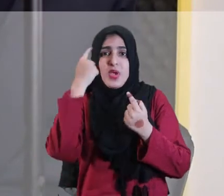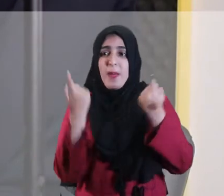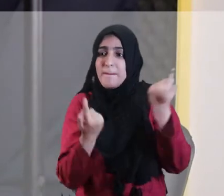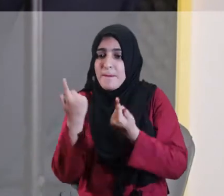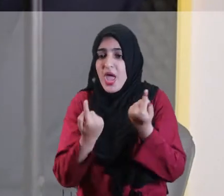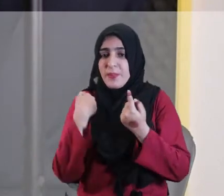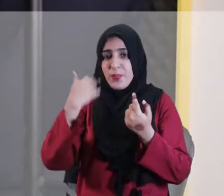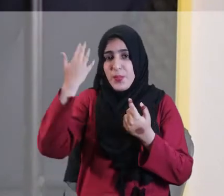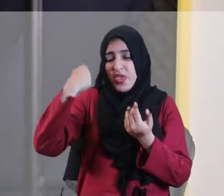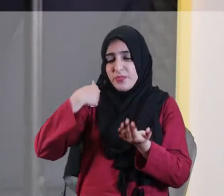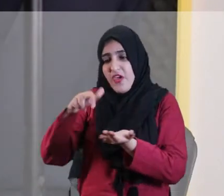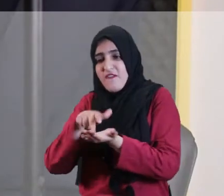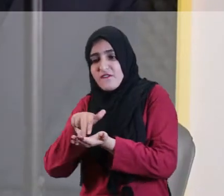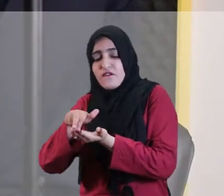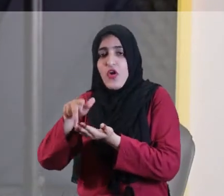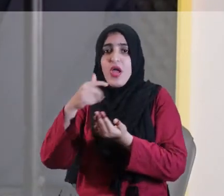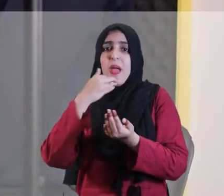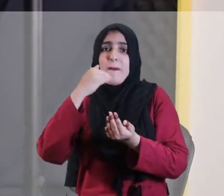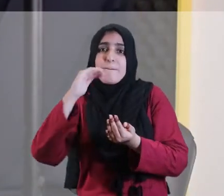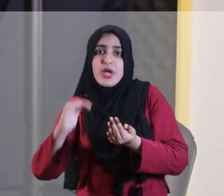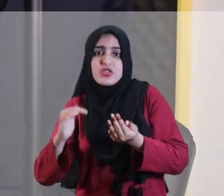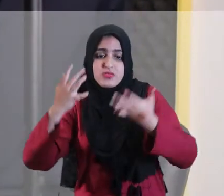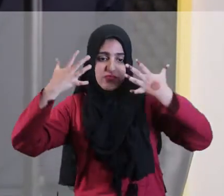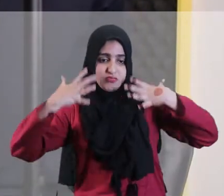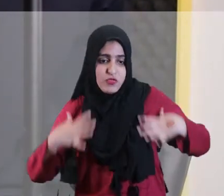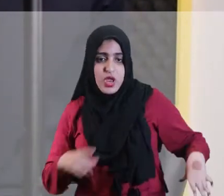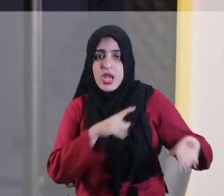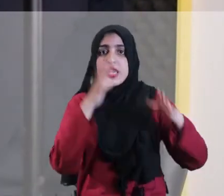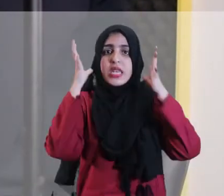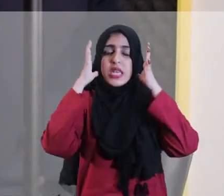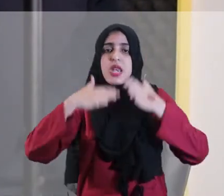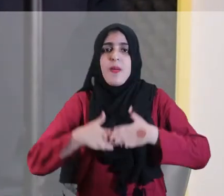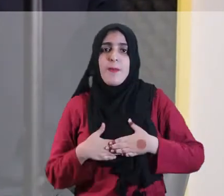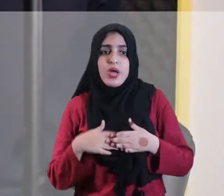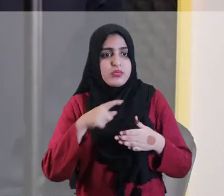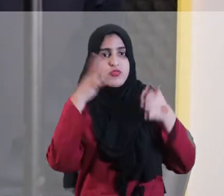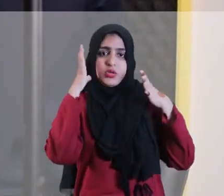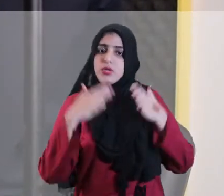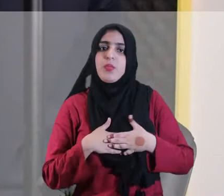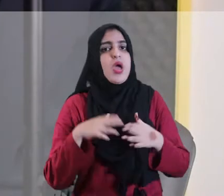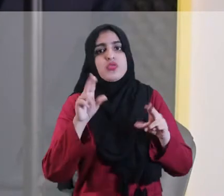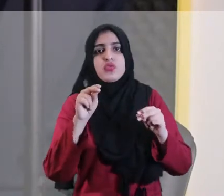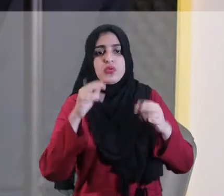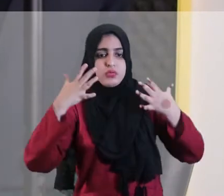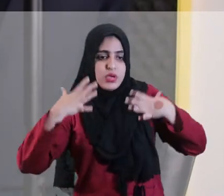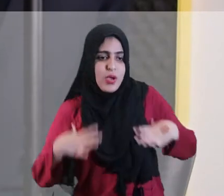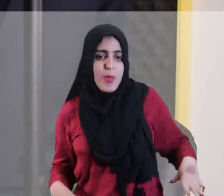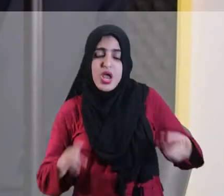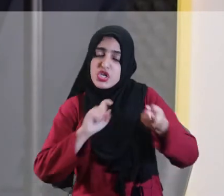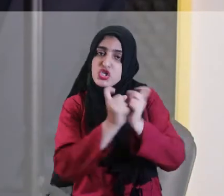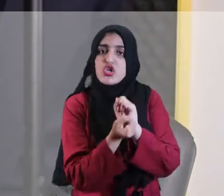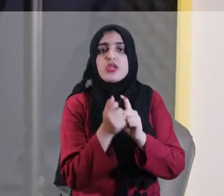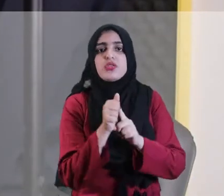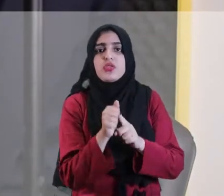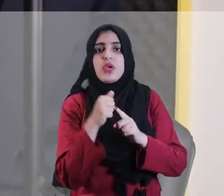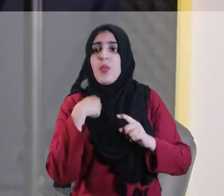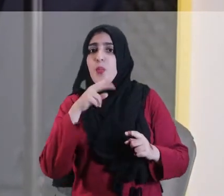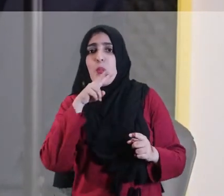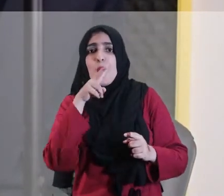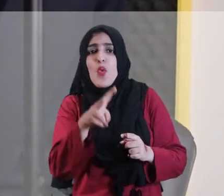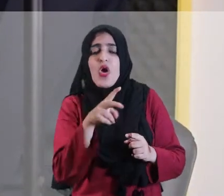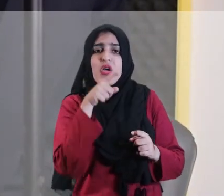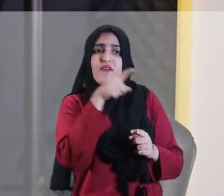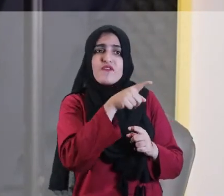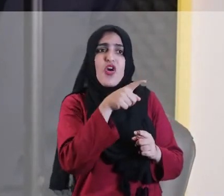बच्चा आया ट्रैक सूट में नमाज पढ़ने मौलवी साहब ने का इसमें आवाज नहीं होती वह चला गया मैंने उस मालविका मैंने का यह पूरी जनरेशन तो